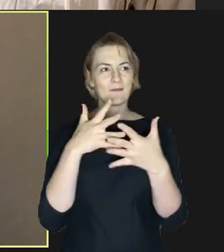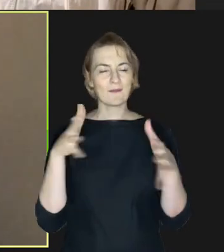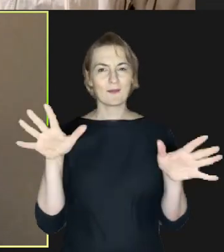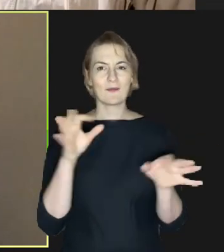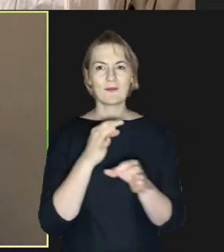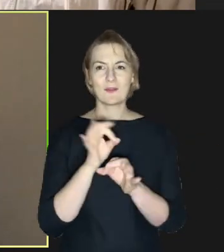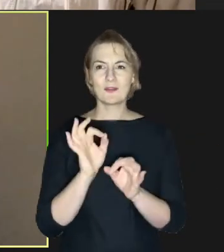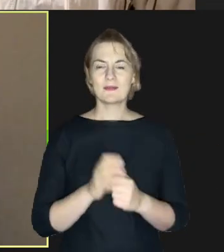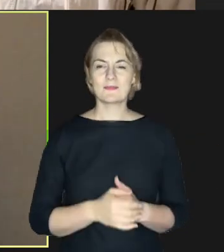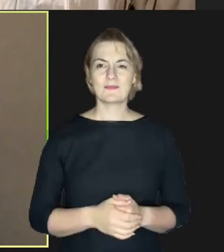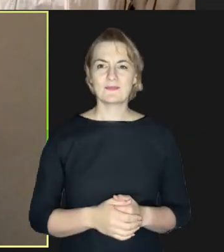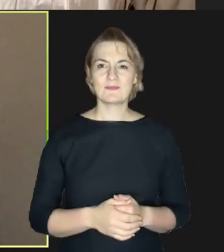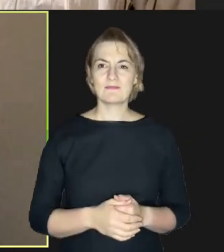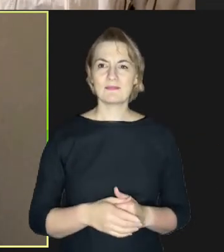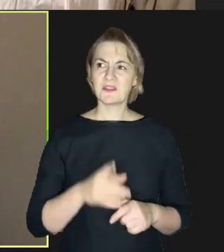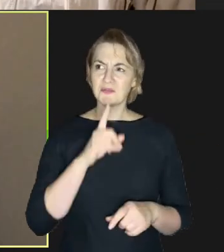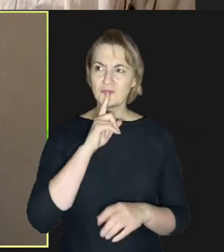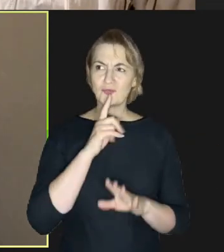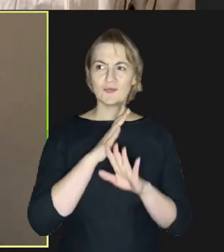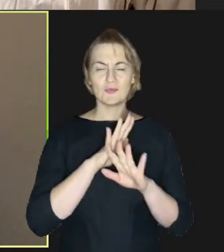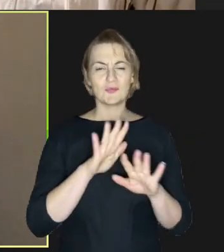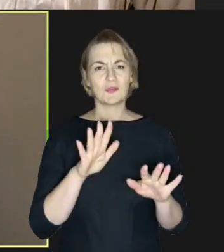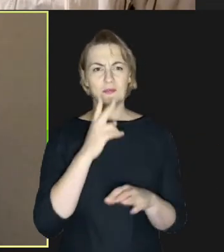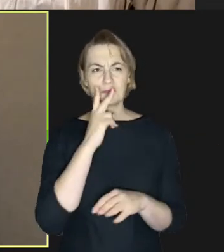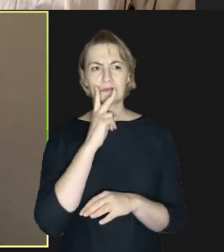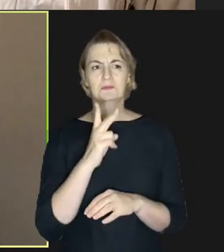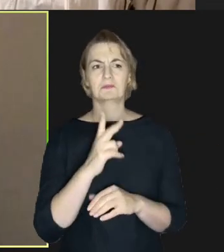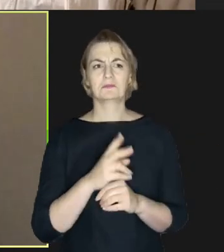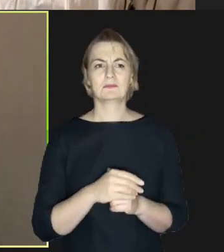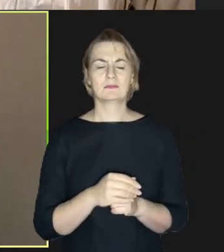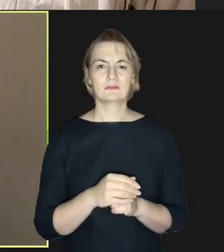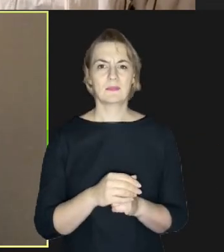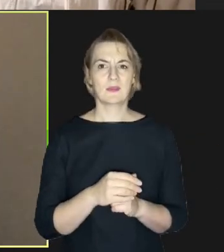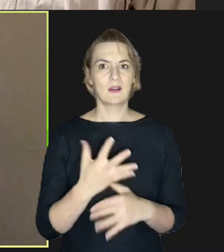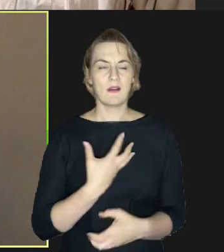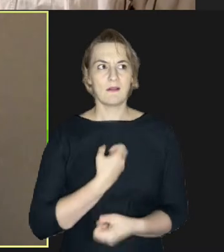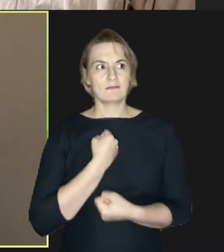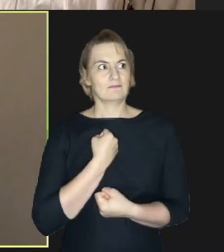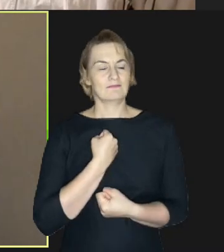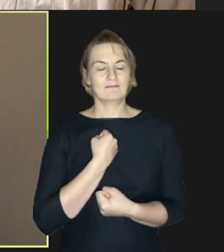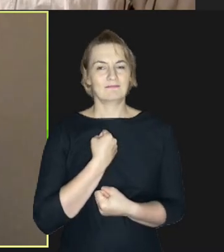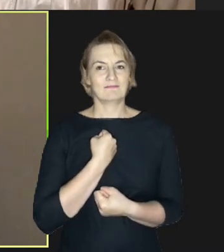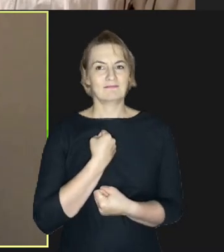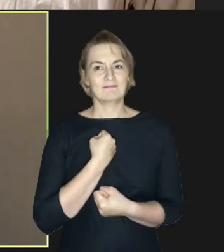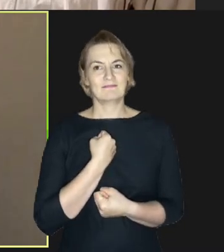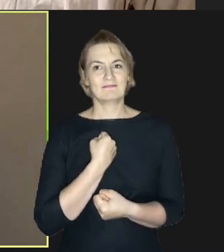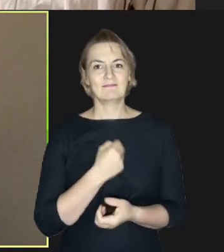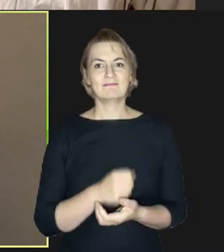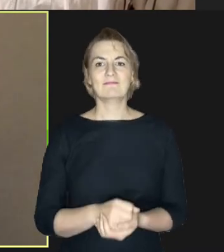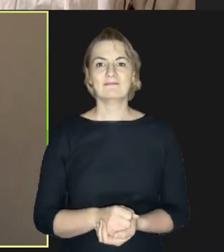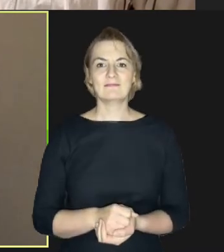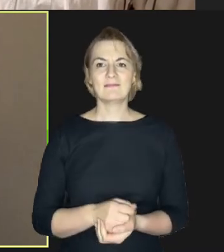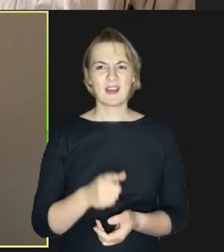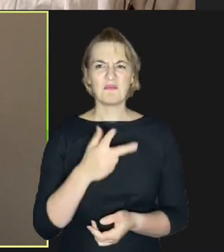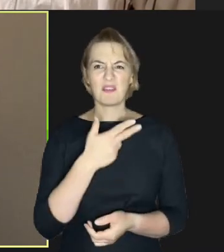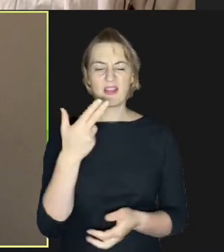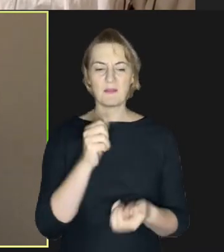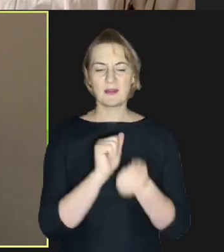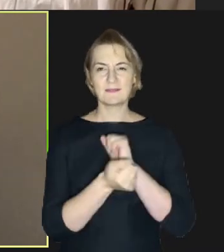która i ciszę. I przestraszyłem się tego. Potem zmieniliśmy